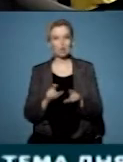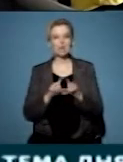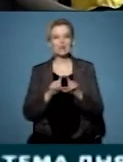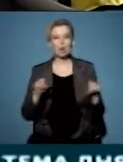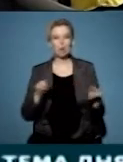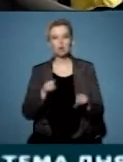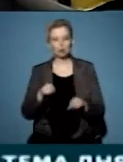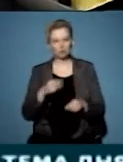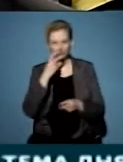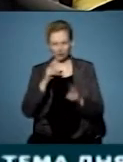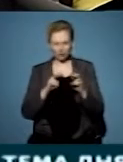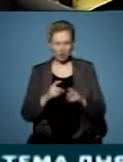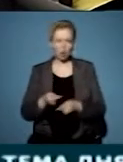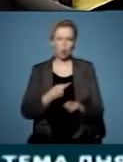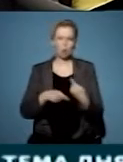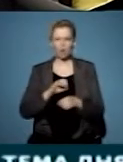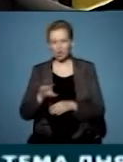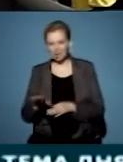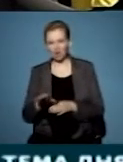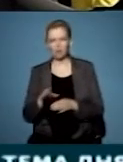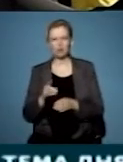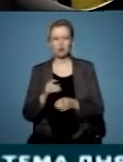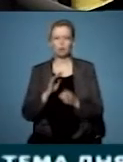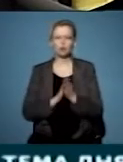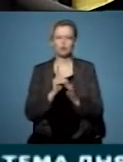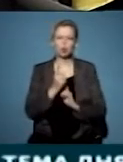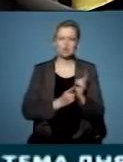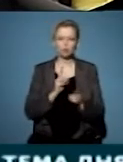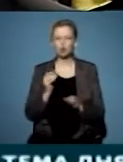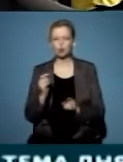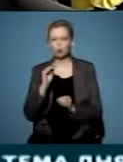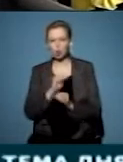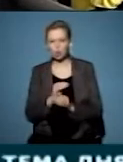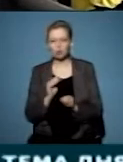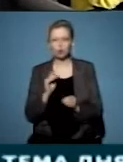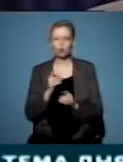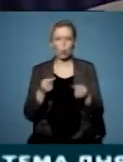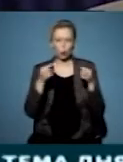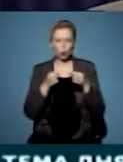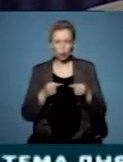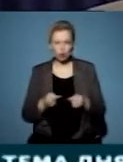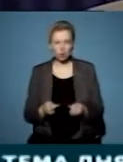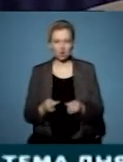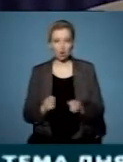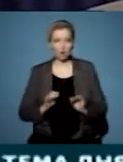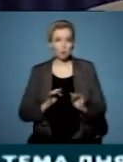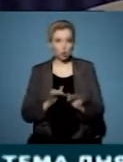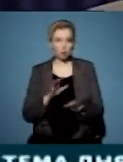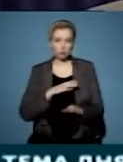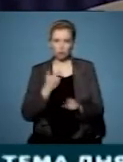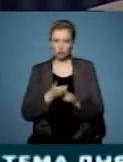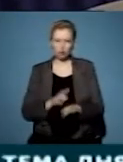Департамент їх переглядав, повертав, просив щось змінити, уточнити, щось додати, уточнити. Тобто процес був